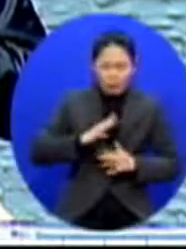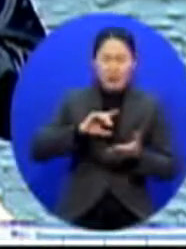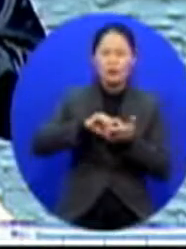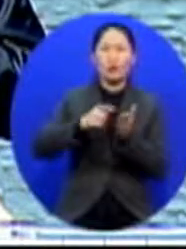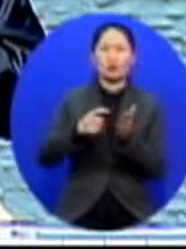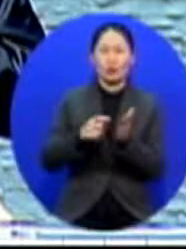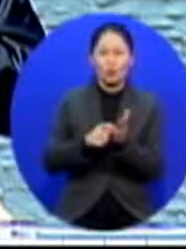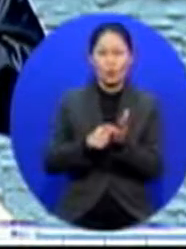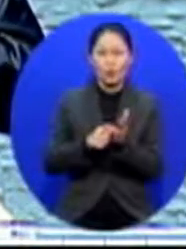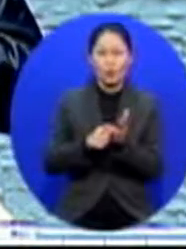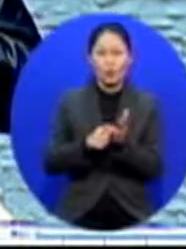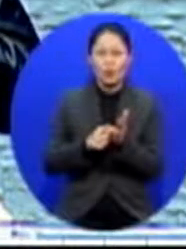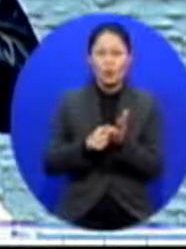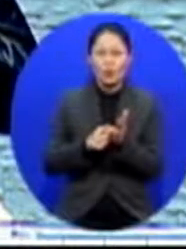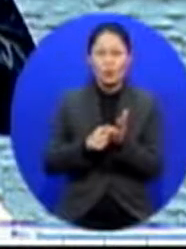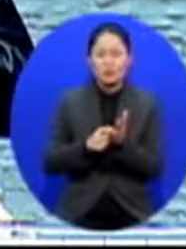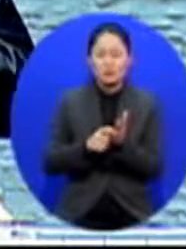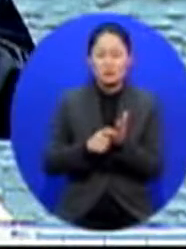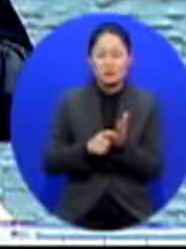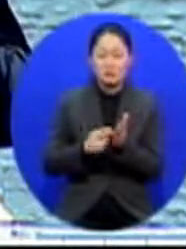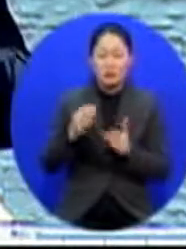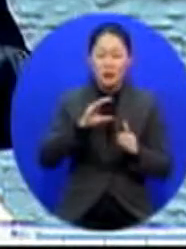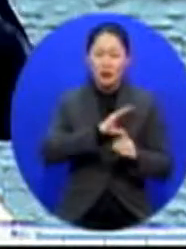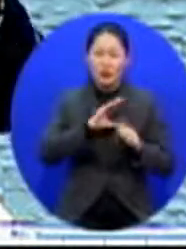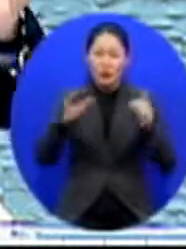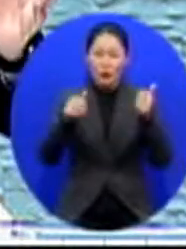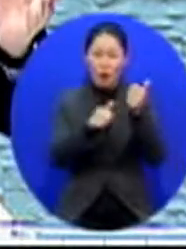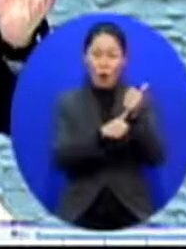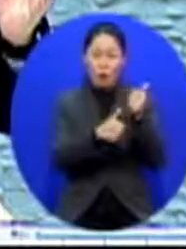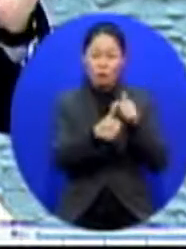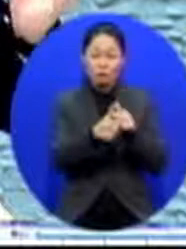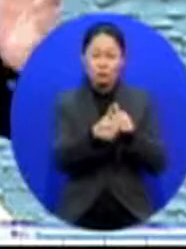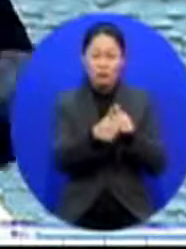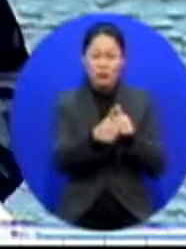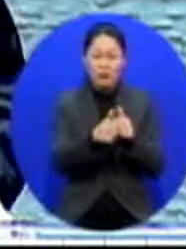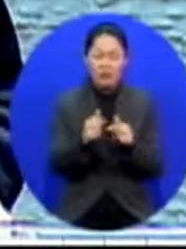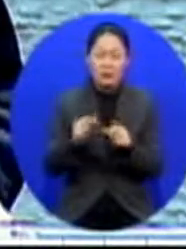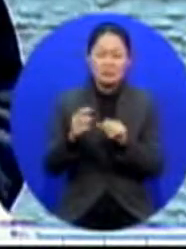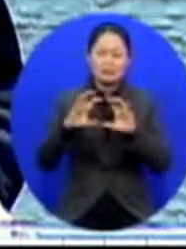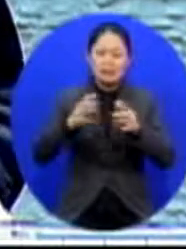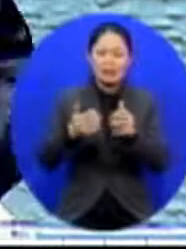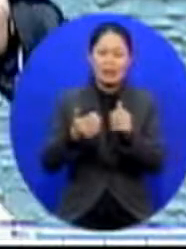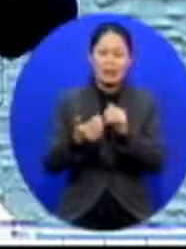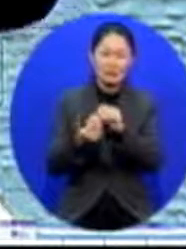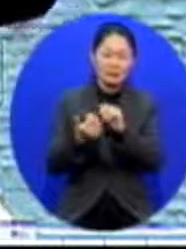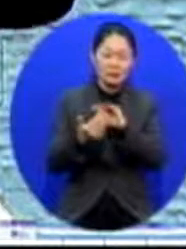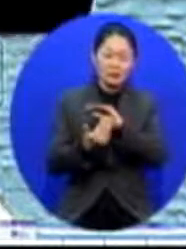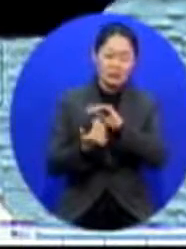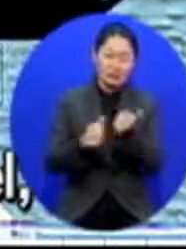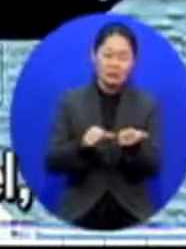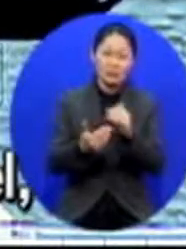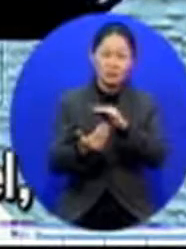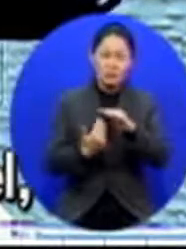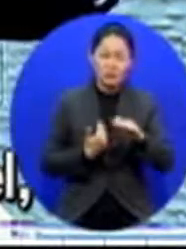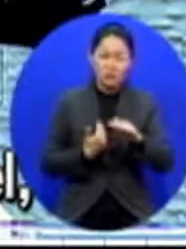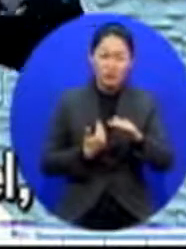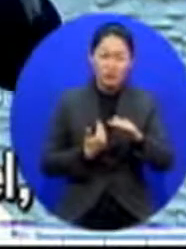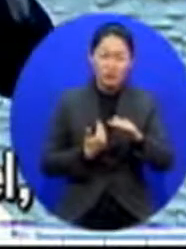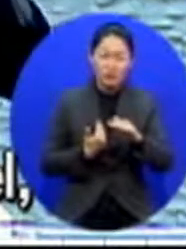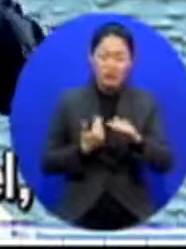이지요 어여 소화가 세상 떠나기 얼마 전에 이스라엘 백성들에게